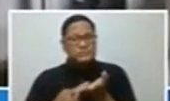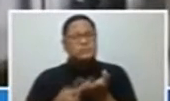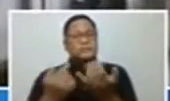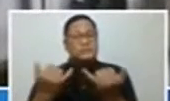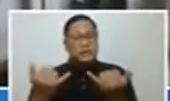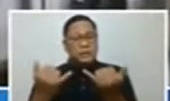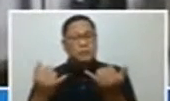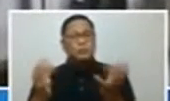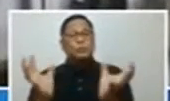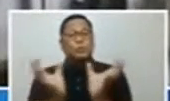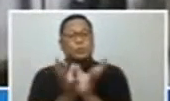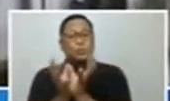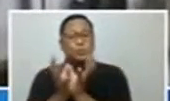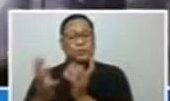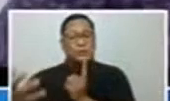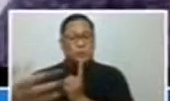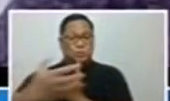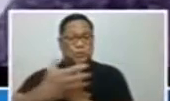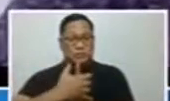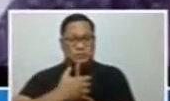Palawan Governor Jose Alvarez,